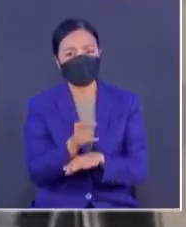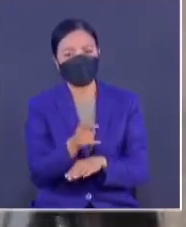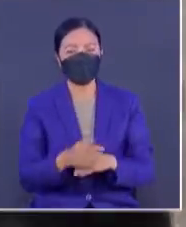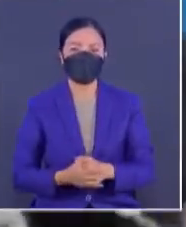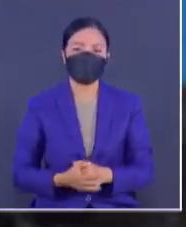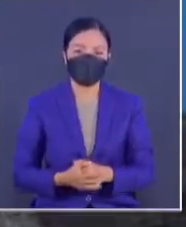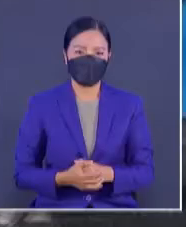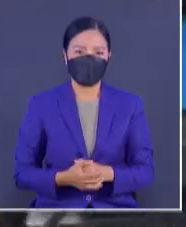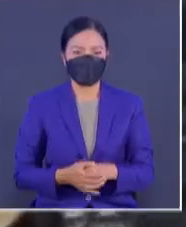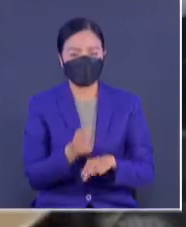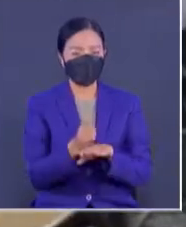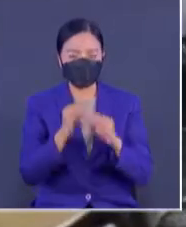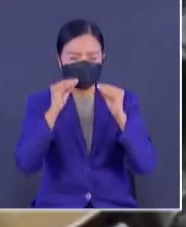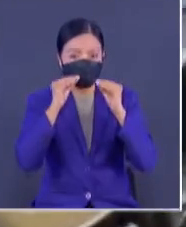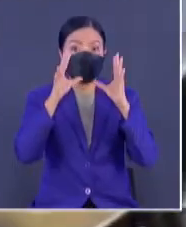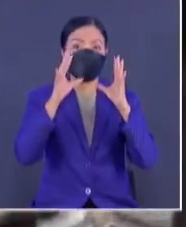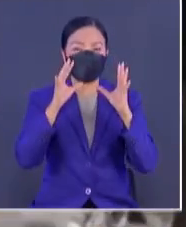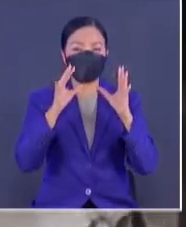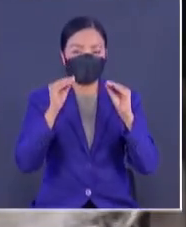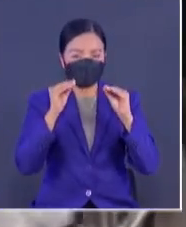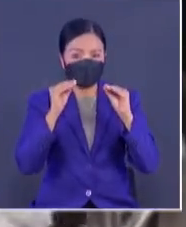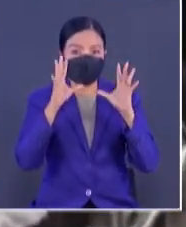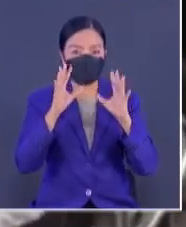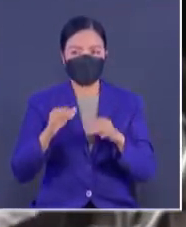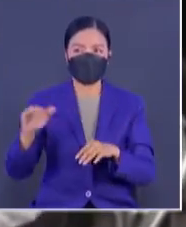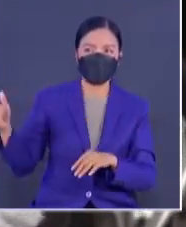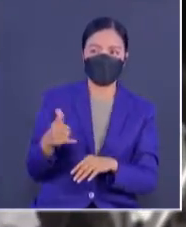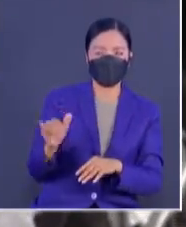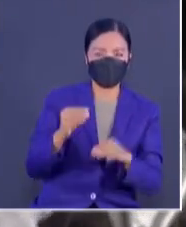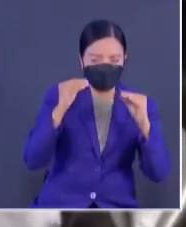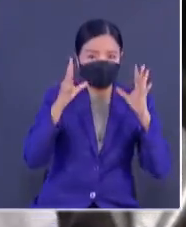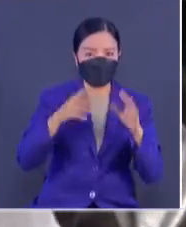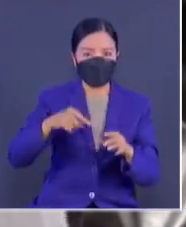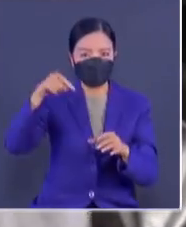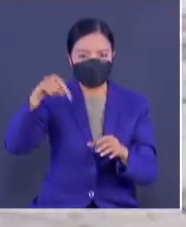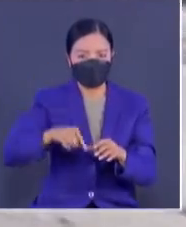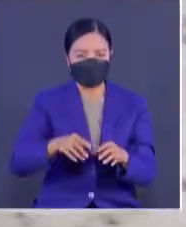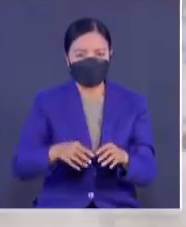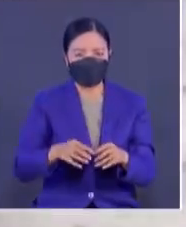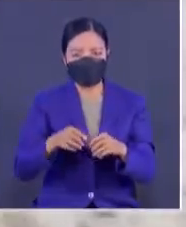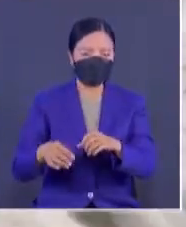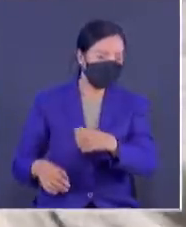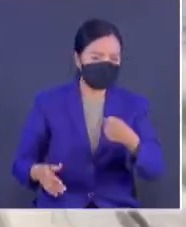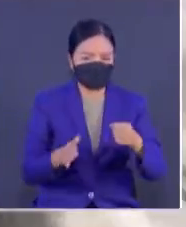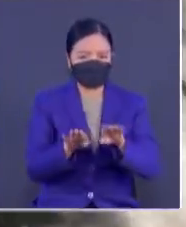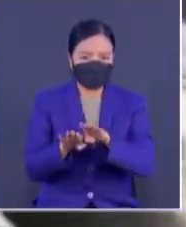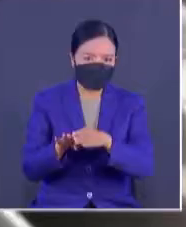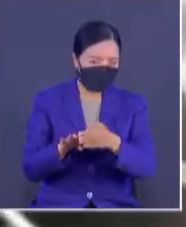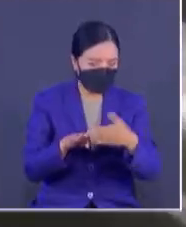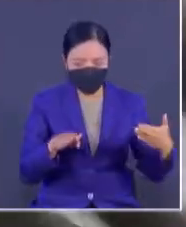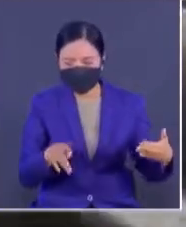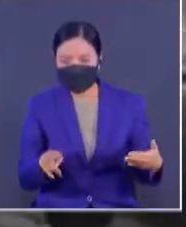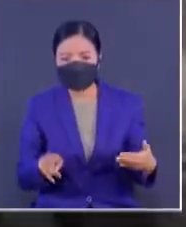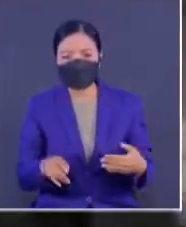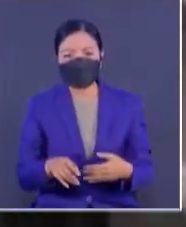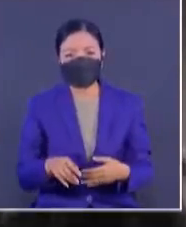สักพักเด็กตื่นครับกว่าก่อนกู้ภัยจะมาอย่างนี้เด็กตื่นแล้วแล้วก็มาปลดล็อกประตูด้วยการสลึมสลือก่อนที่จะ